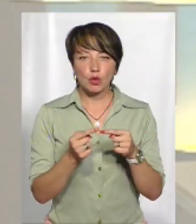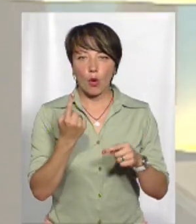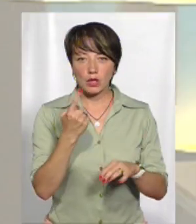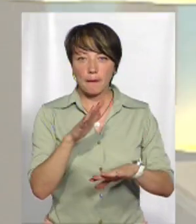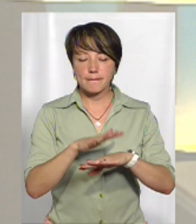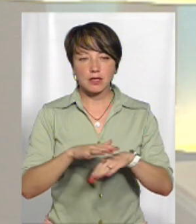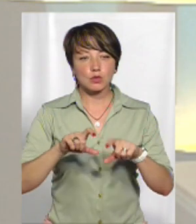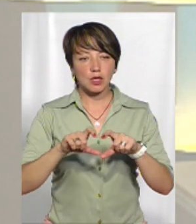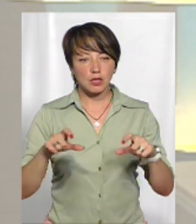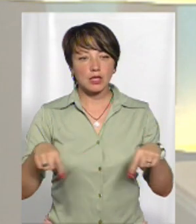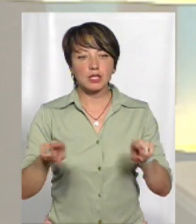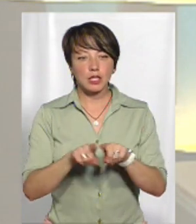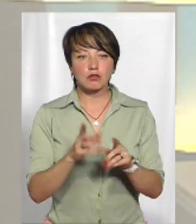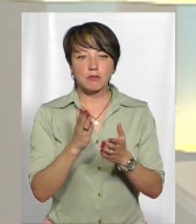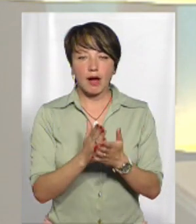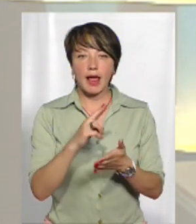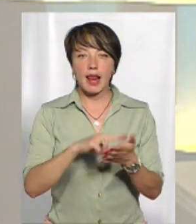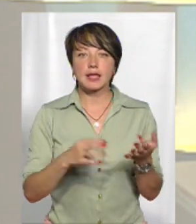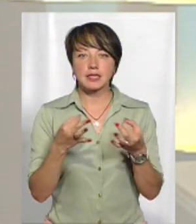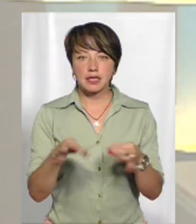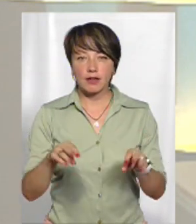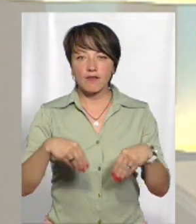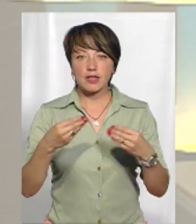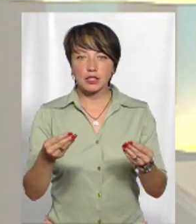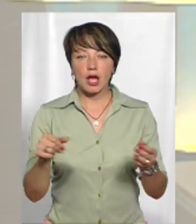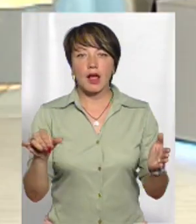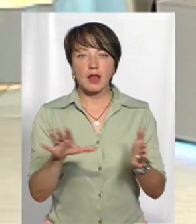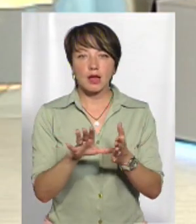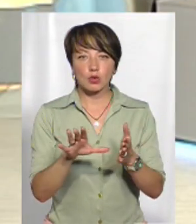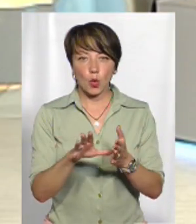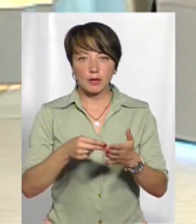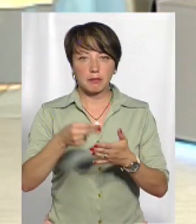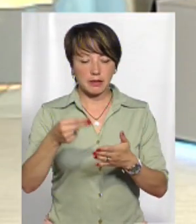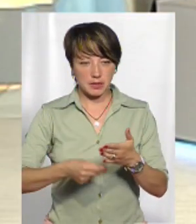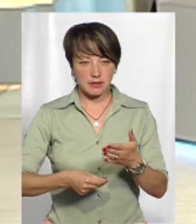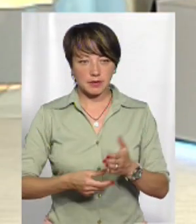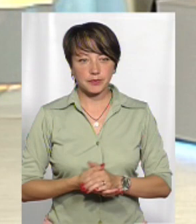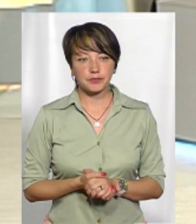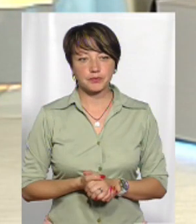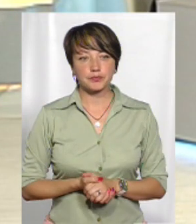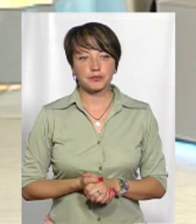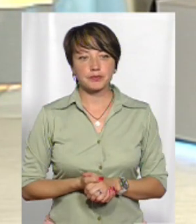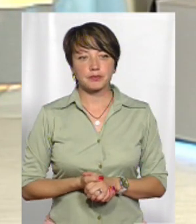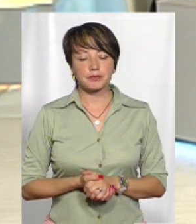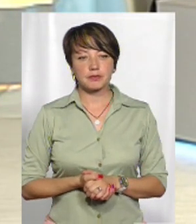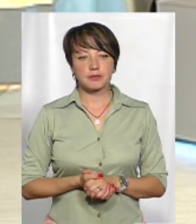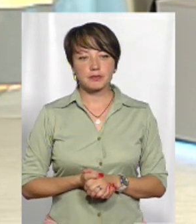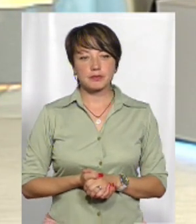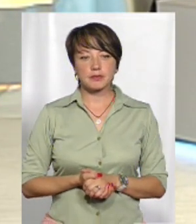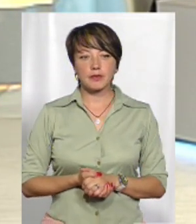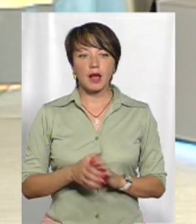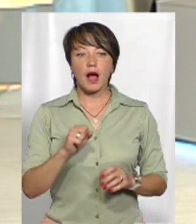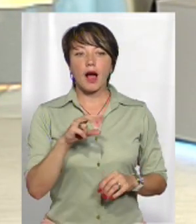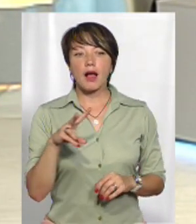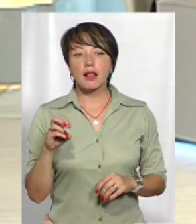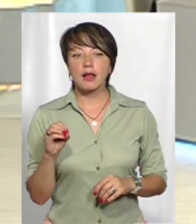з банківських установ теж має ліцензію на видачу таких електронних цифрових підписів.